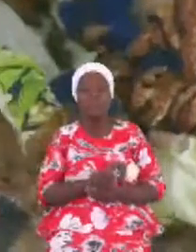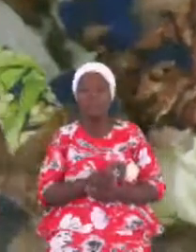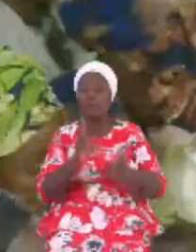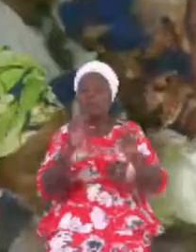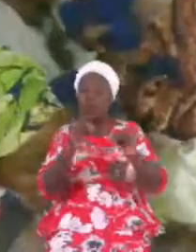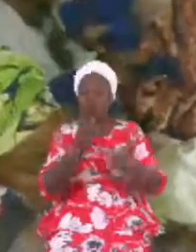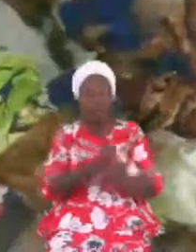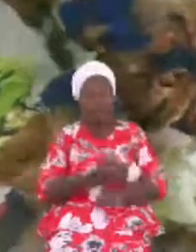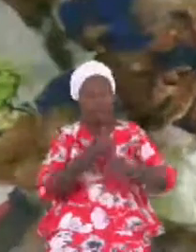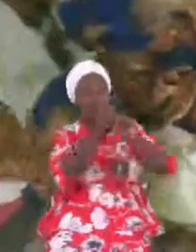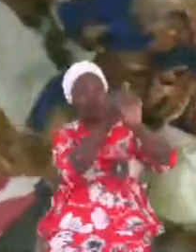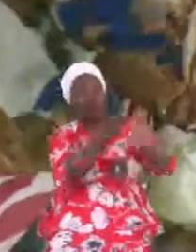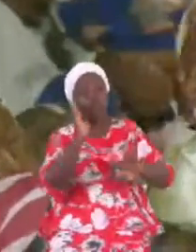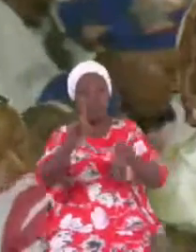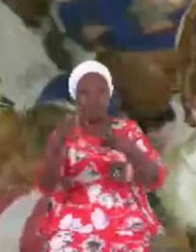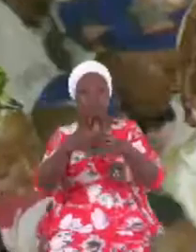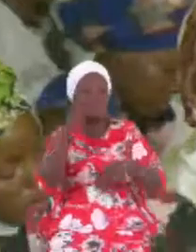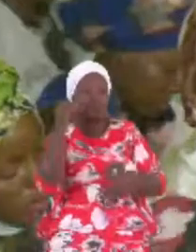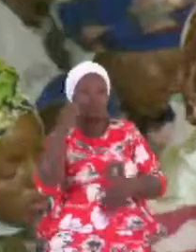Aucune montagne ne te suivra.